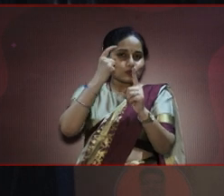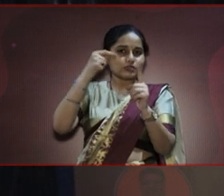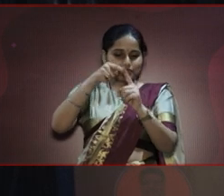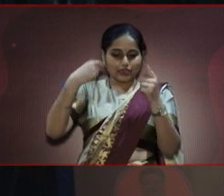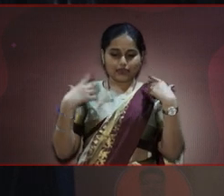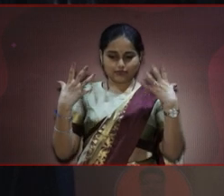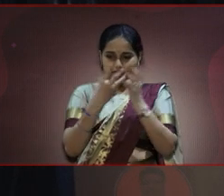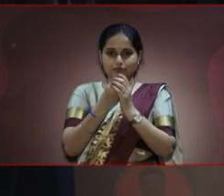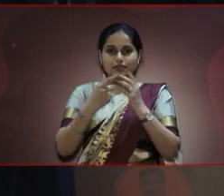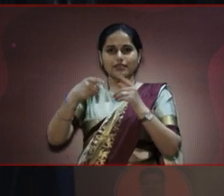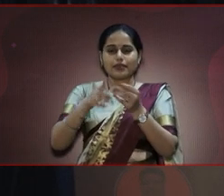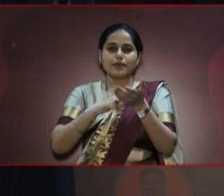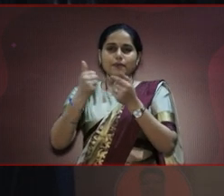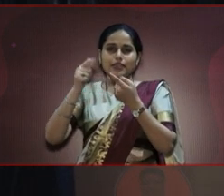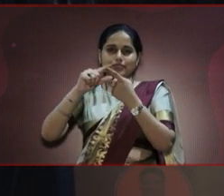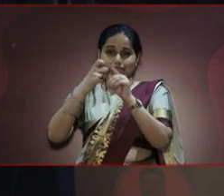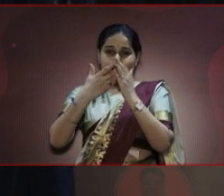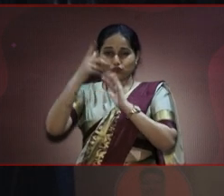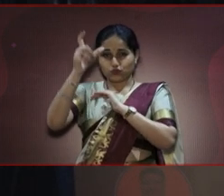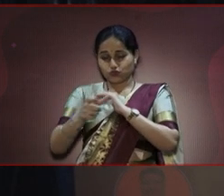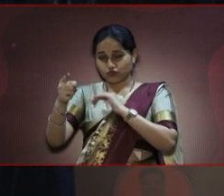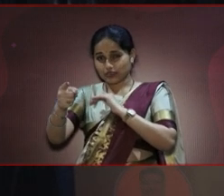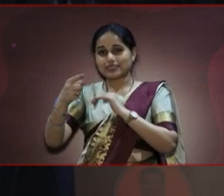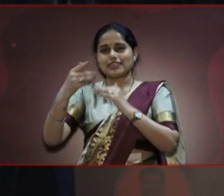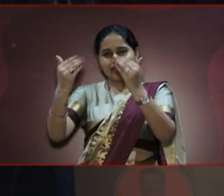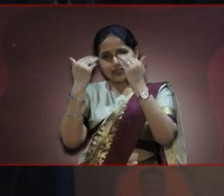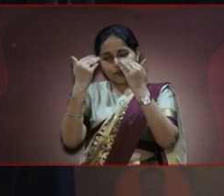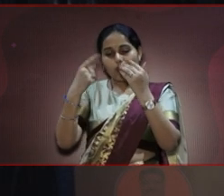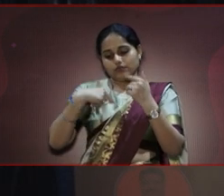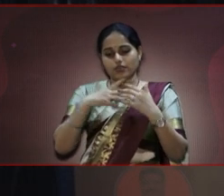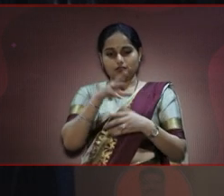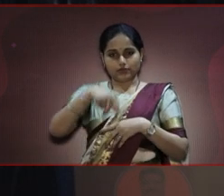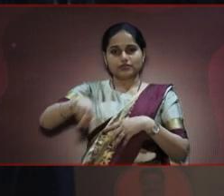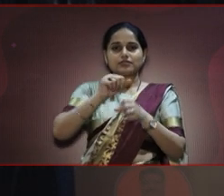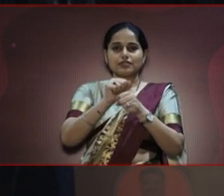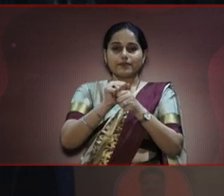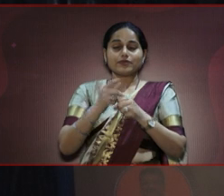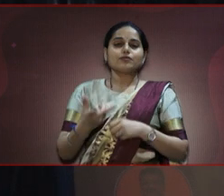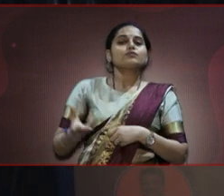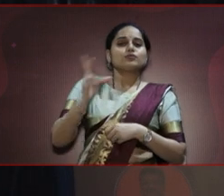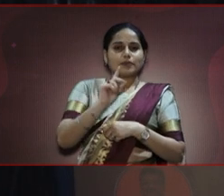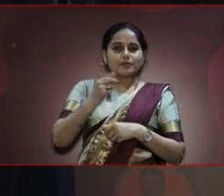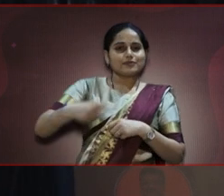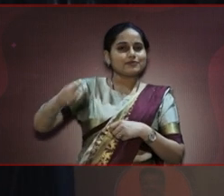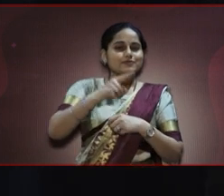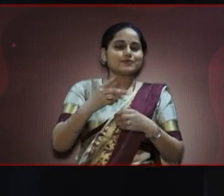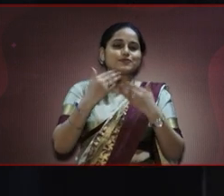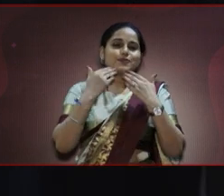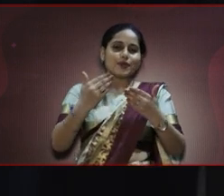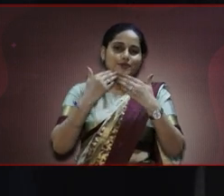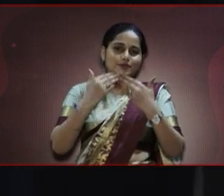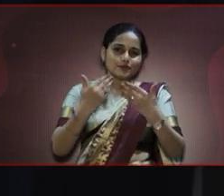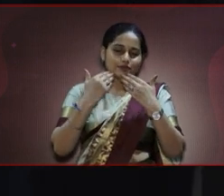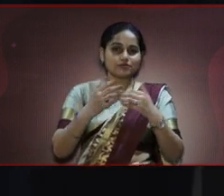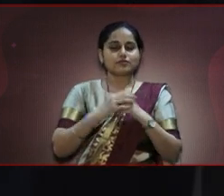यहाँ पे माननीय मंत्री जी के मार्गदर्शन में ये कार्य करने जा रहे हैं। तो मैं एक बार फिर आप सबका बहुत बहुत धन्यवाद